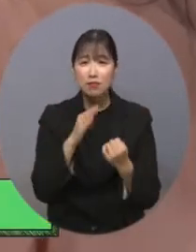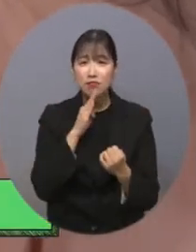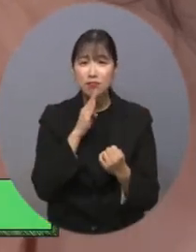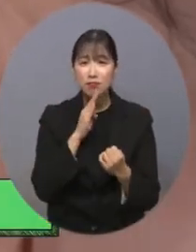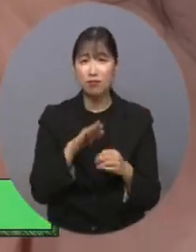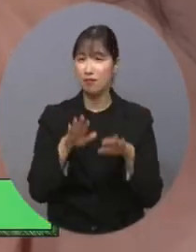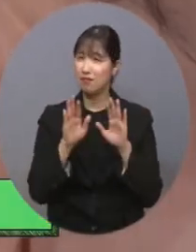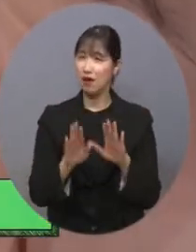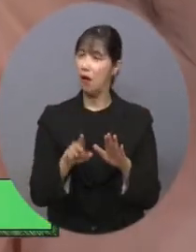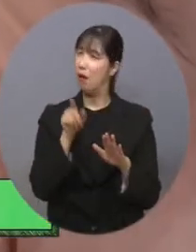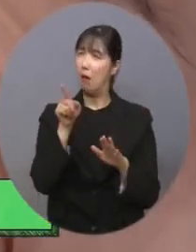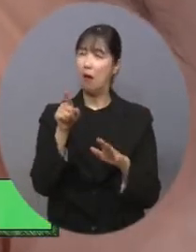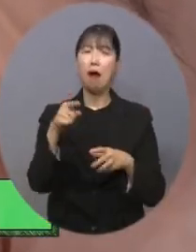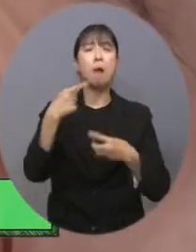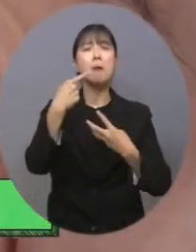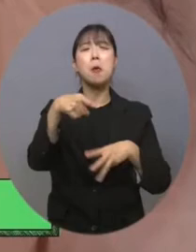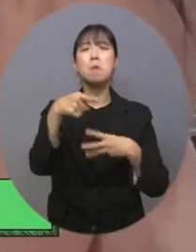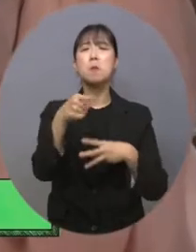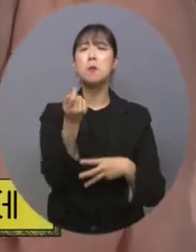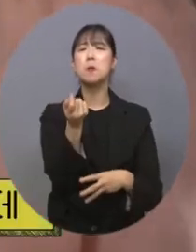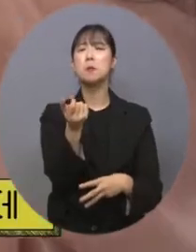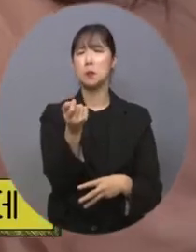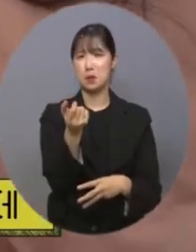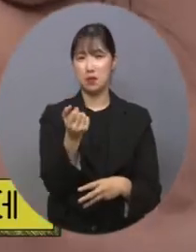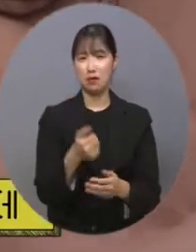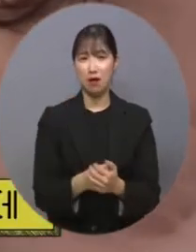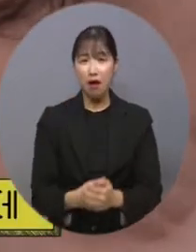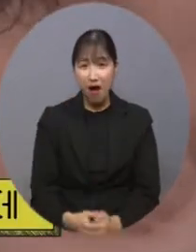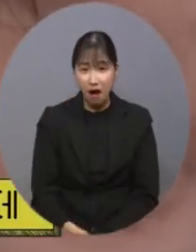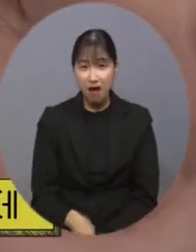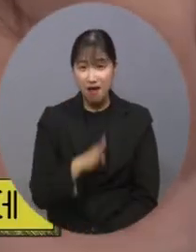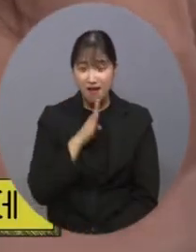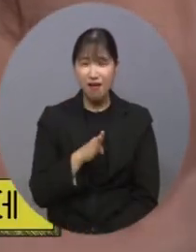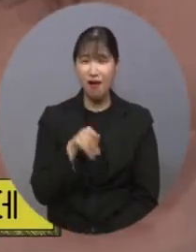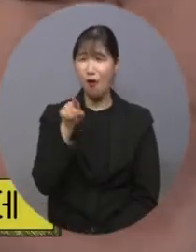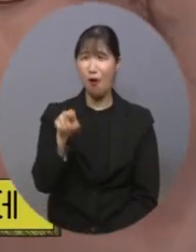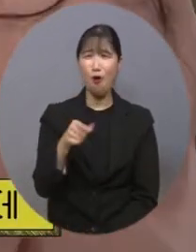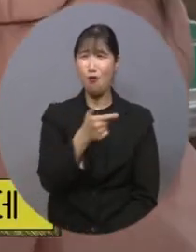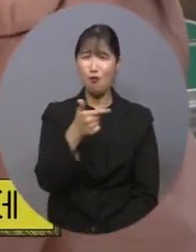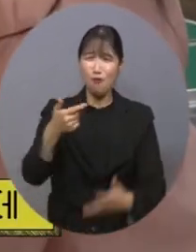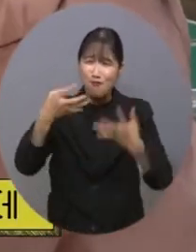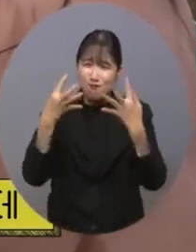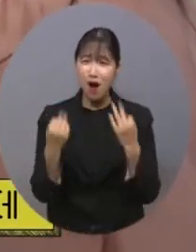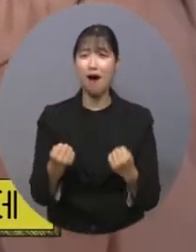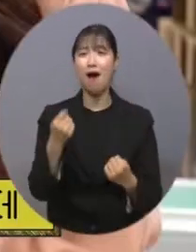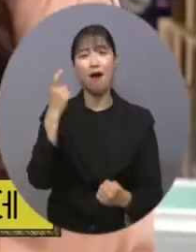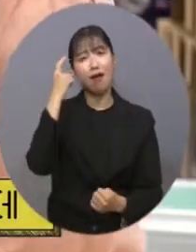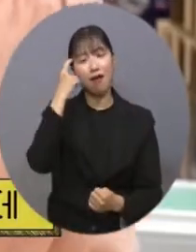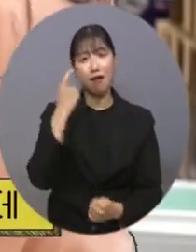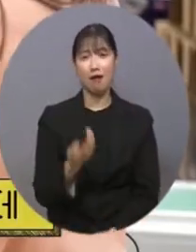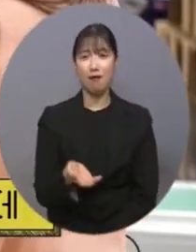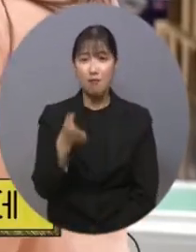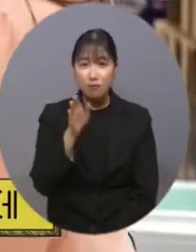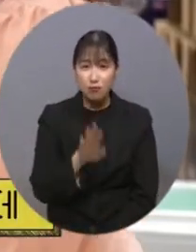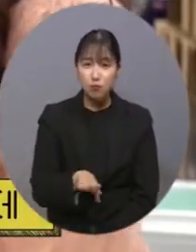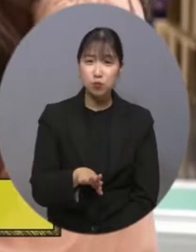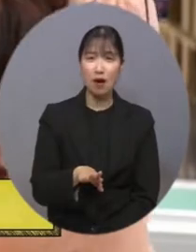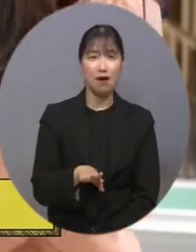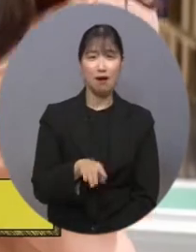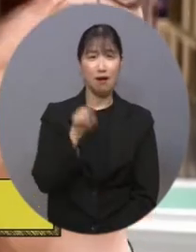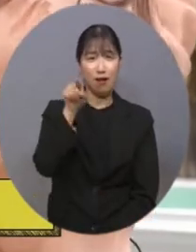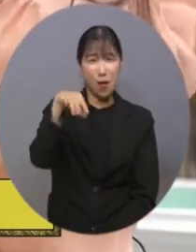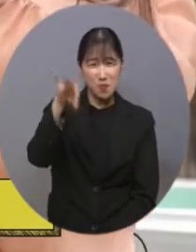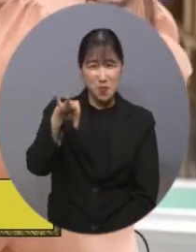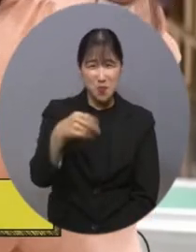적으면 3분의 1 정도밖에 안 온 거라. 아, 저는 지금 박스가 너무 많아가지고 이렇게 많나 했는데